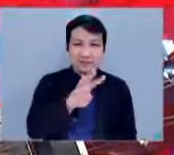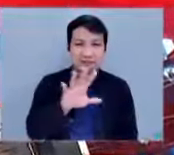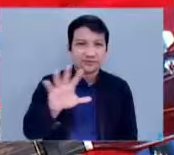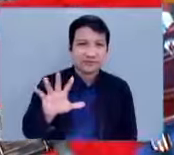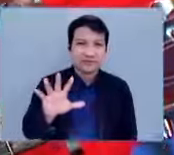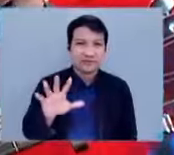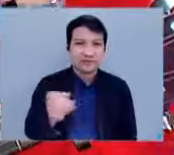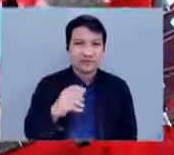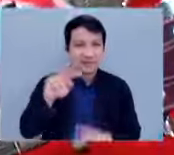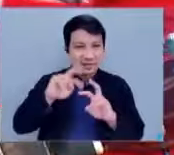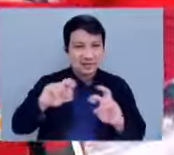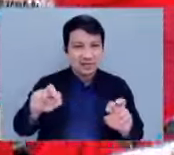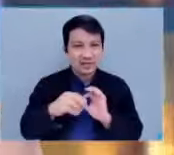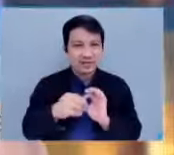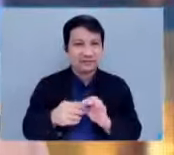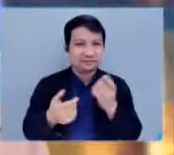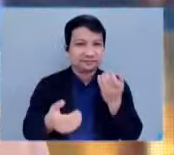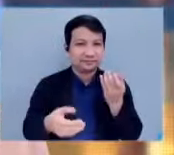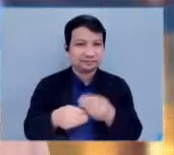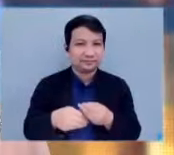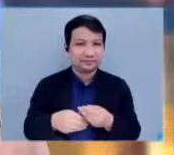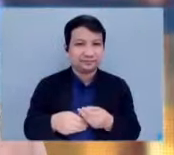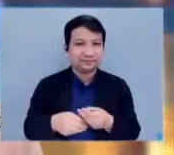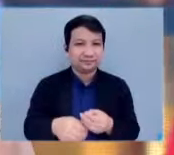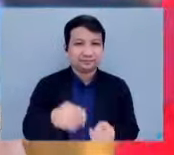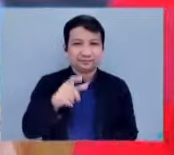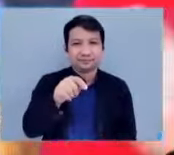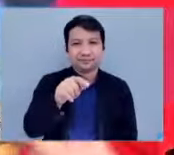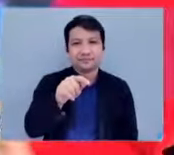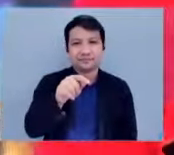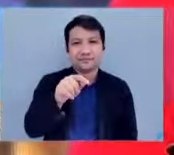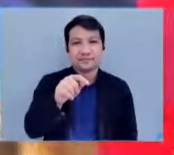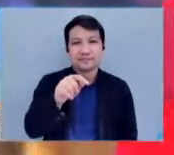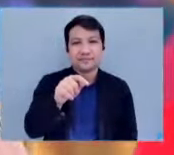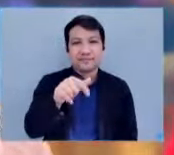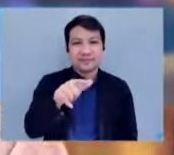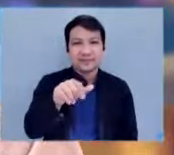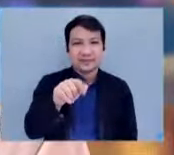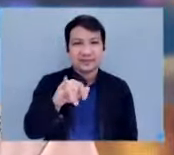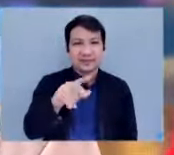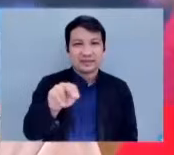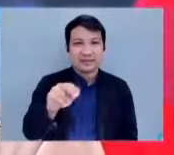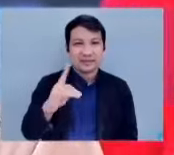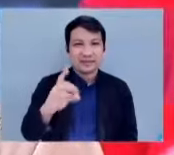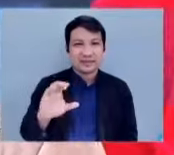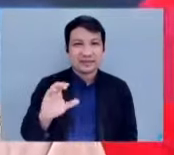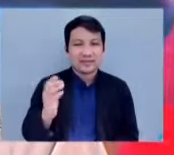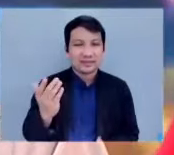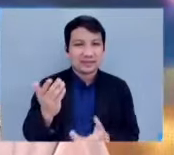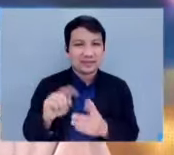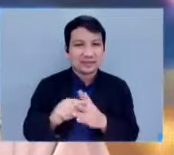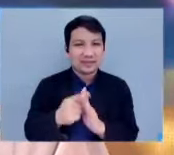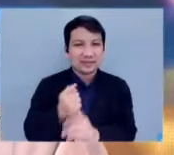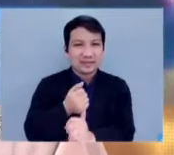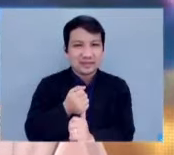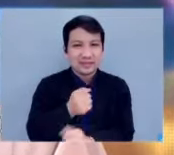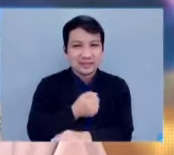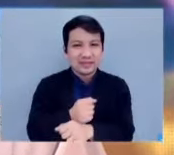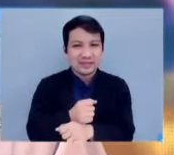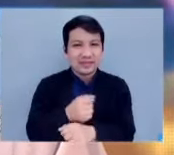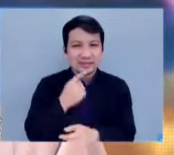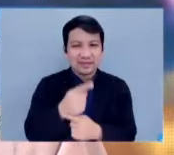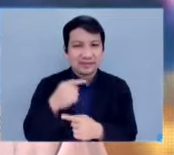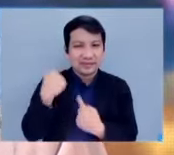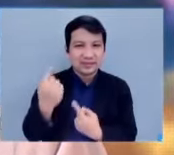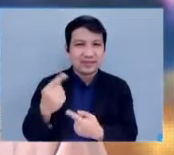ise-search namin Ano ba dapat tatin DC Paano ka ba nagsimula sa music nagsimula po ako nung bata